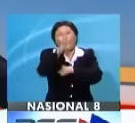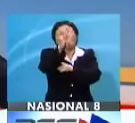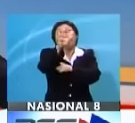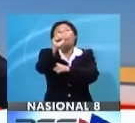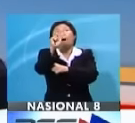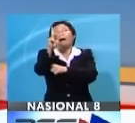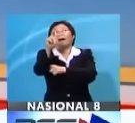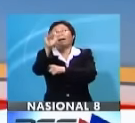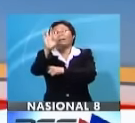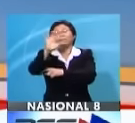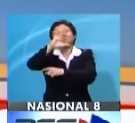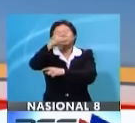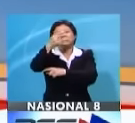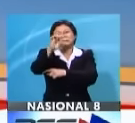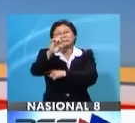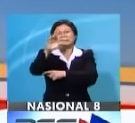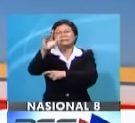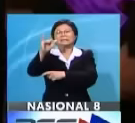CIE.